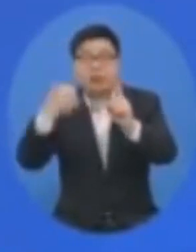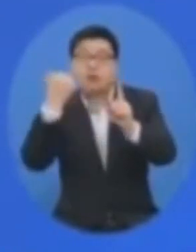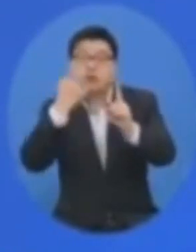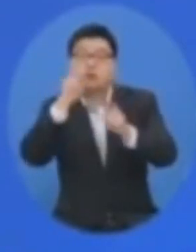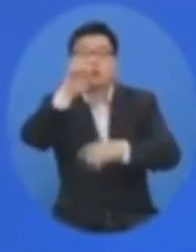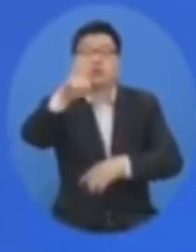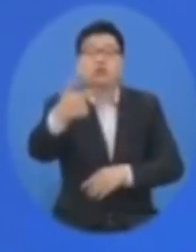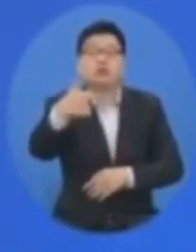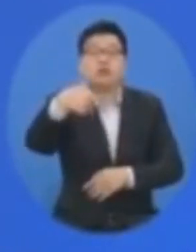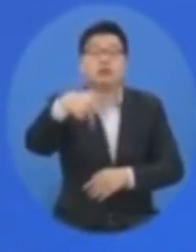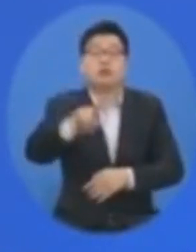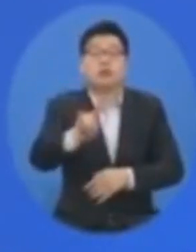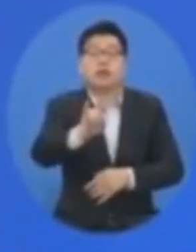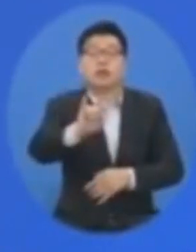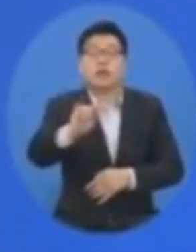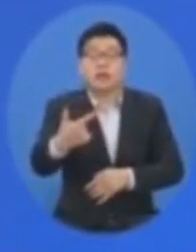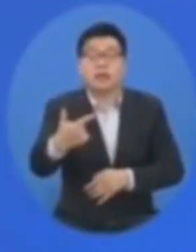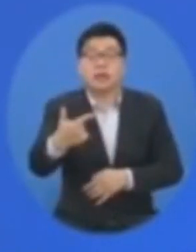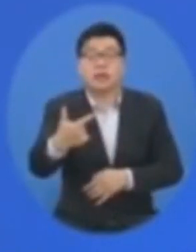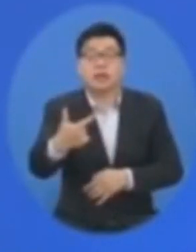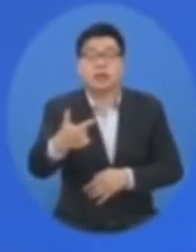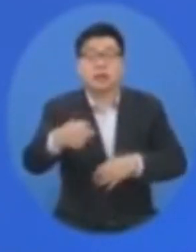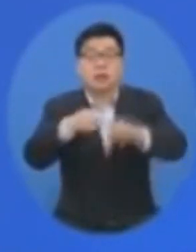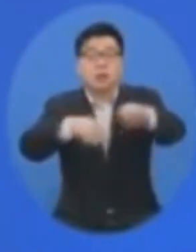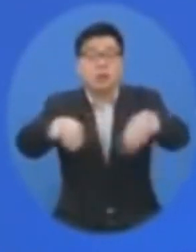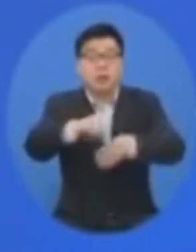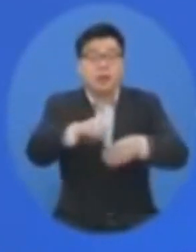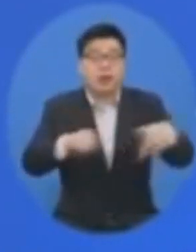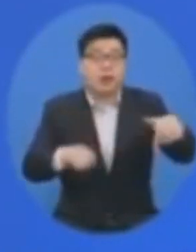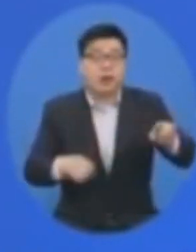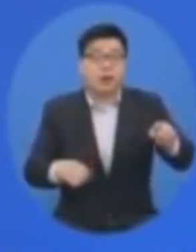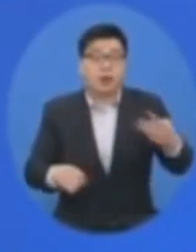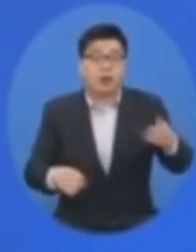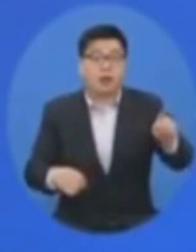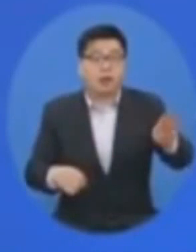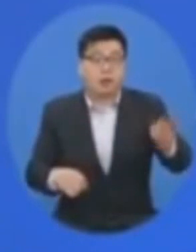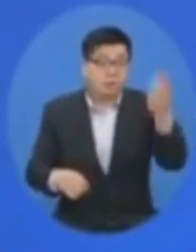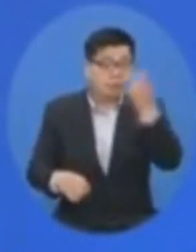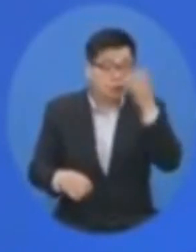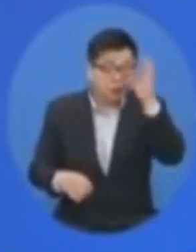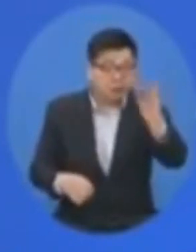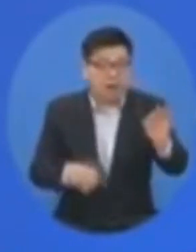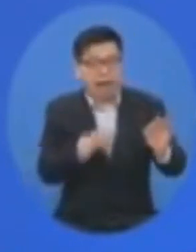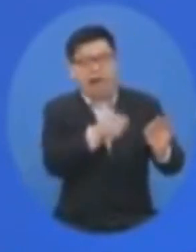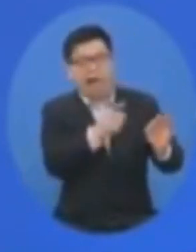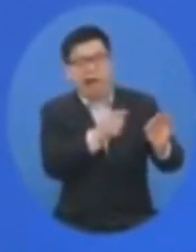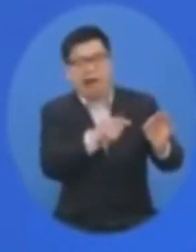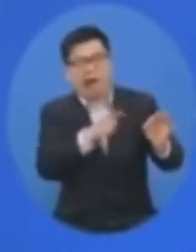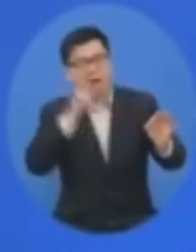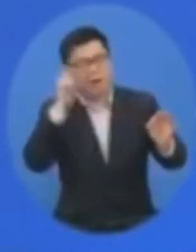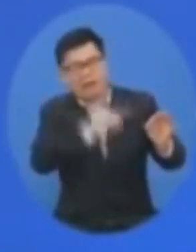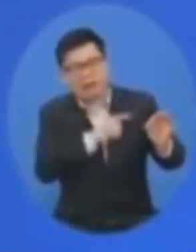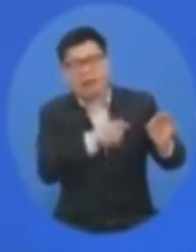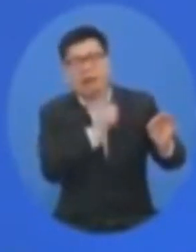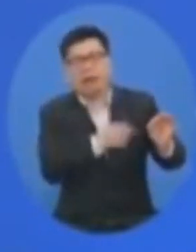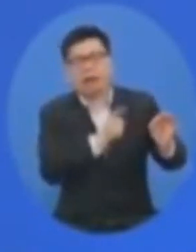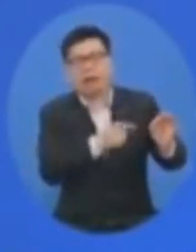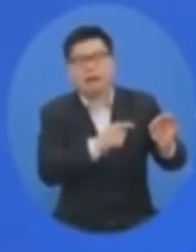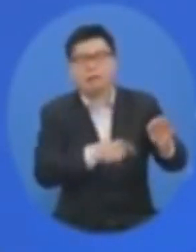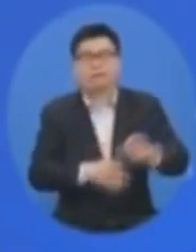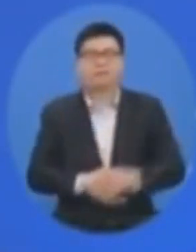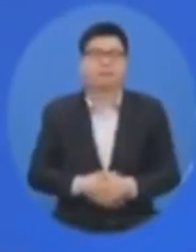문재인 후보입니다. 지금 거꾸로 돼 있는데 갤럽 조사한 게 그게 나는 그게 아주 악의적으로 조사한 거로 알고